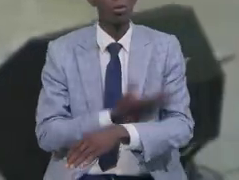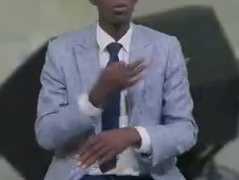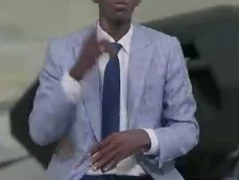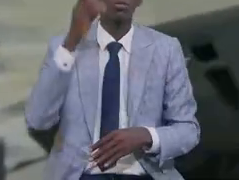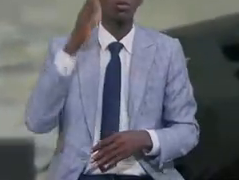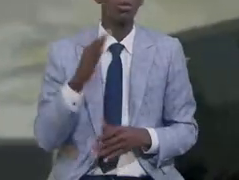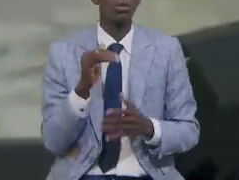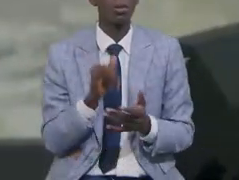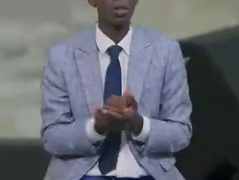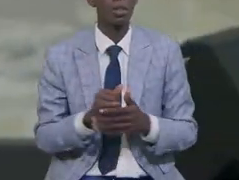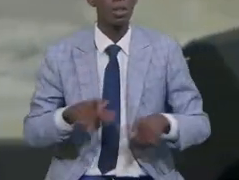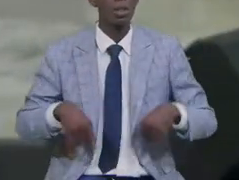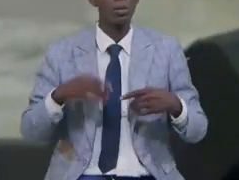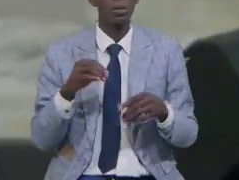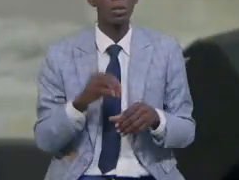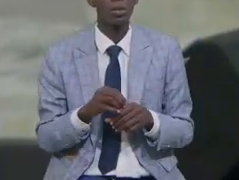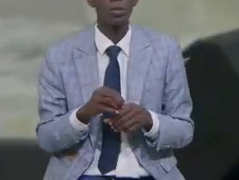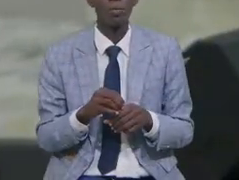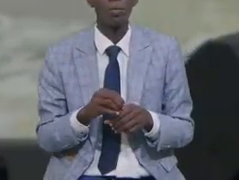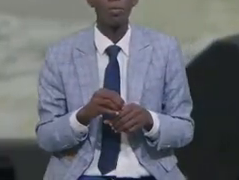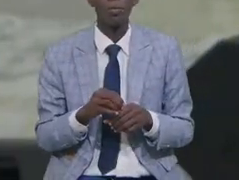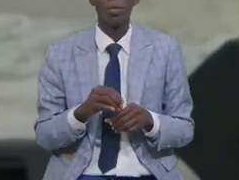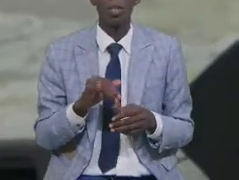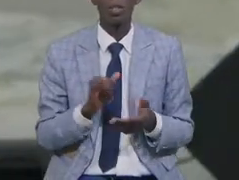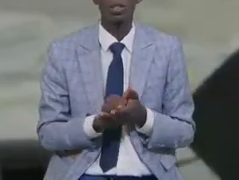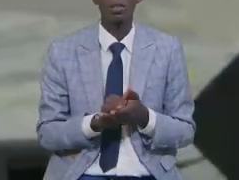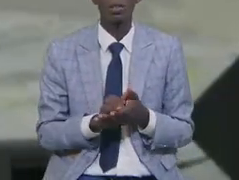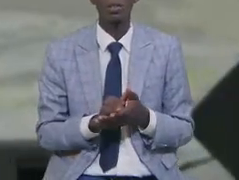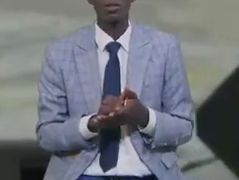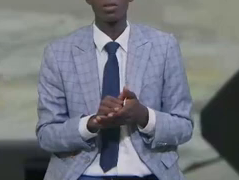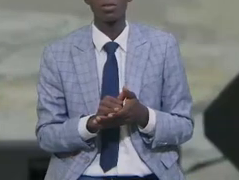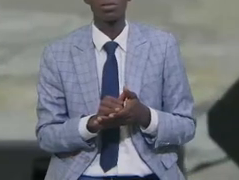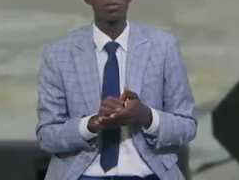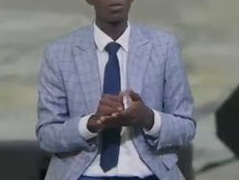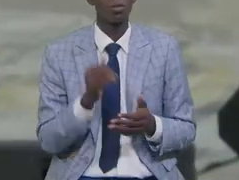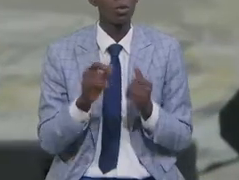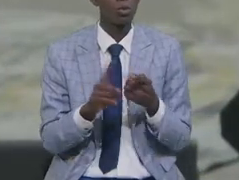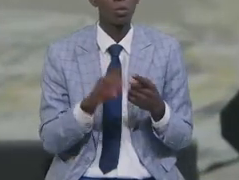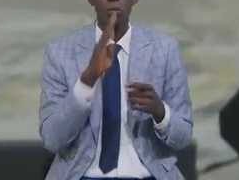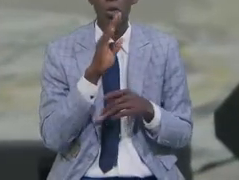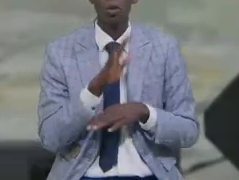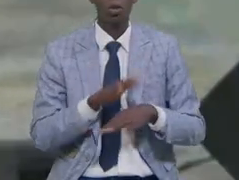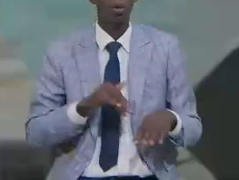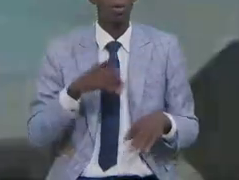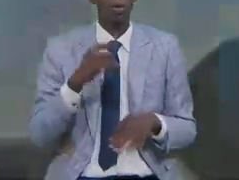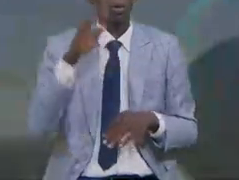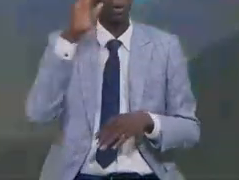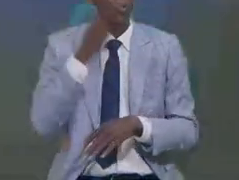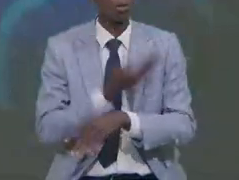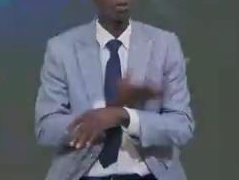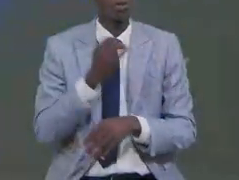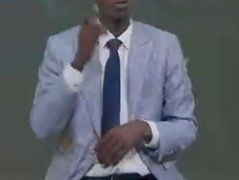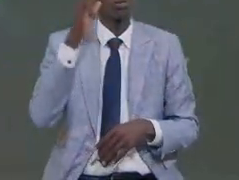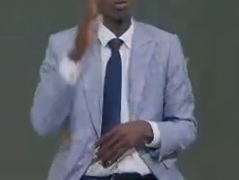Fils de Dieu, 1 Jean 3, 1. Pour que nous soyons appelés enfants de Dieu, et nous le sommes. Si le monde ne nous connaît pas, c'est qu'il ne l'a